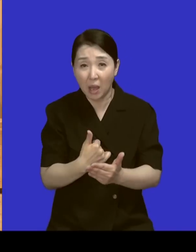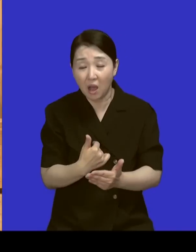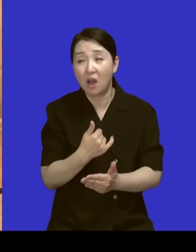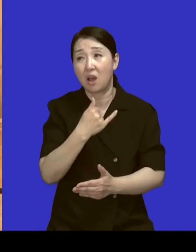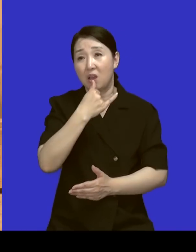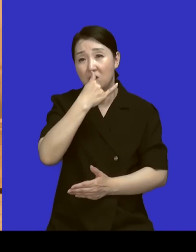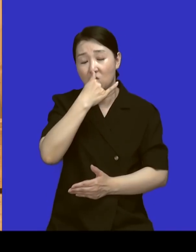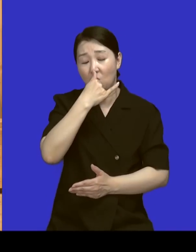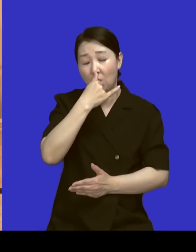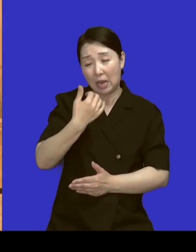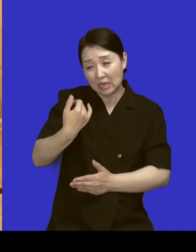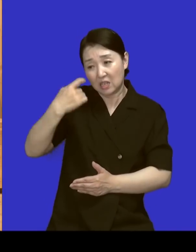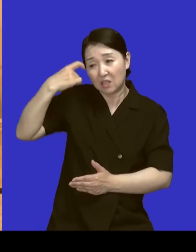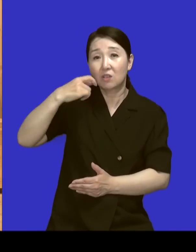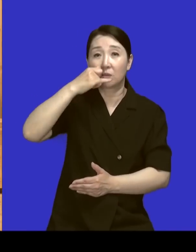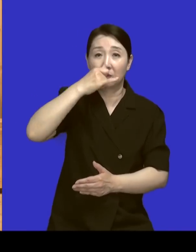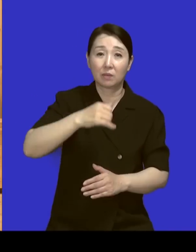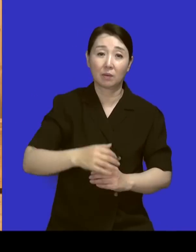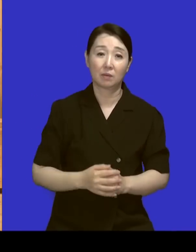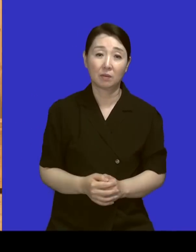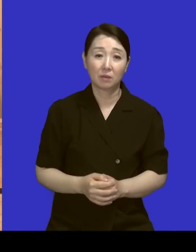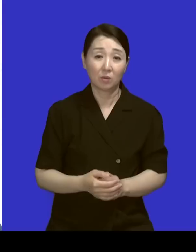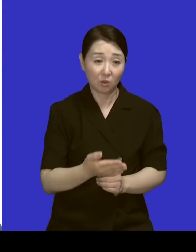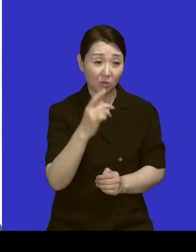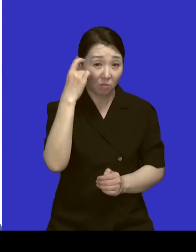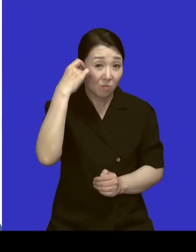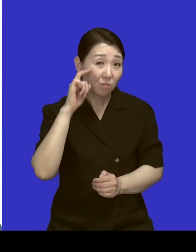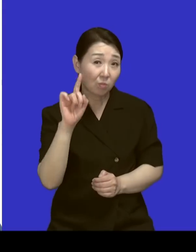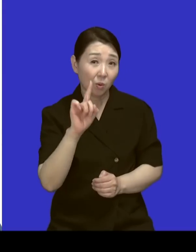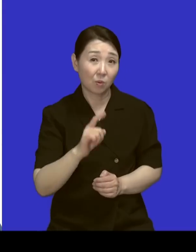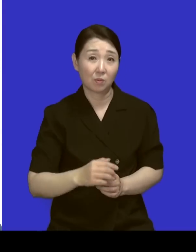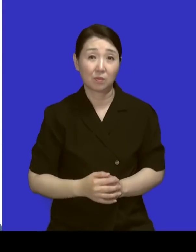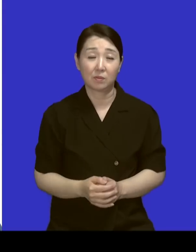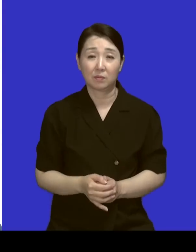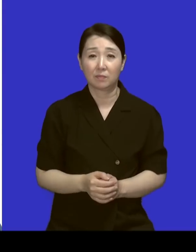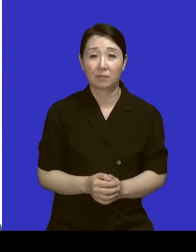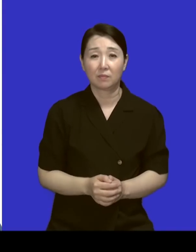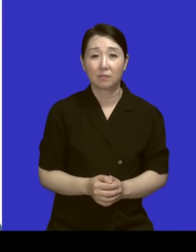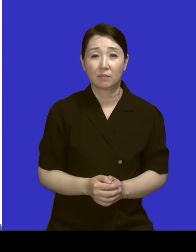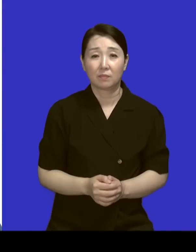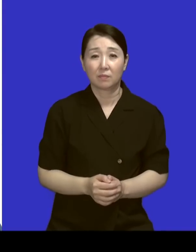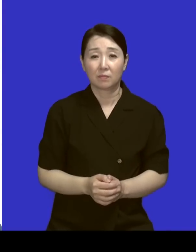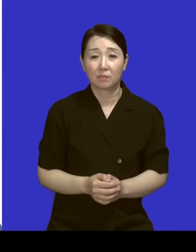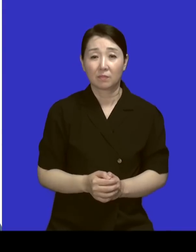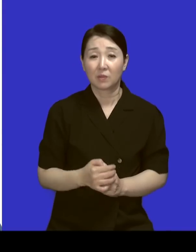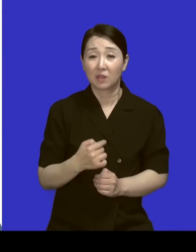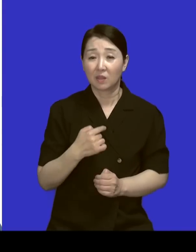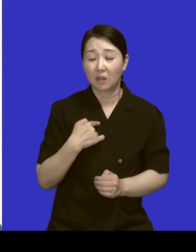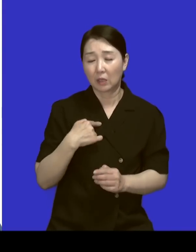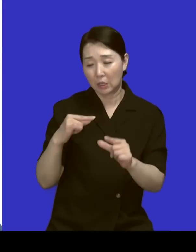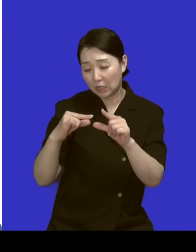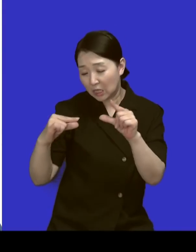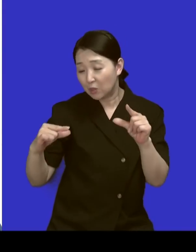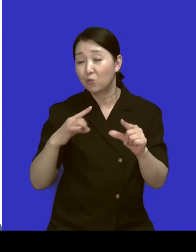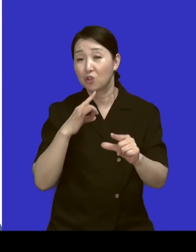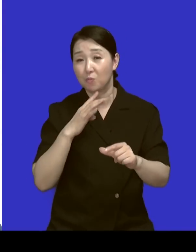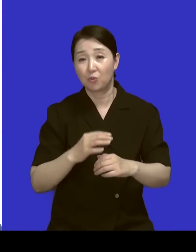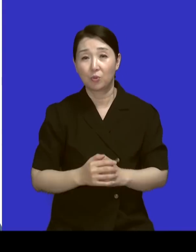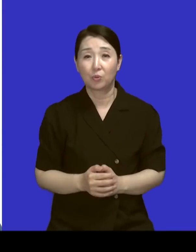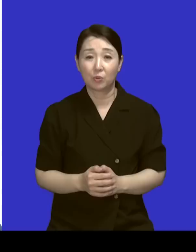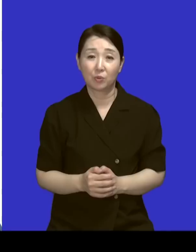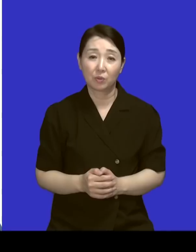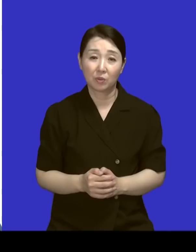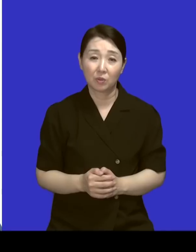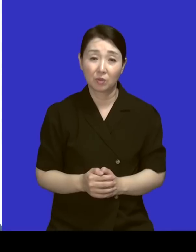사람들이라는 선입견을 갖게 되거든요. 어떠세요? 사실 이제 극히 일부죠. 예. 50만 명의